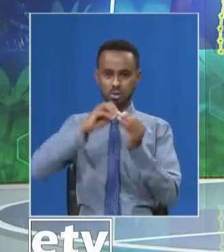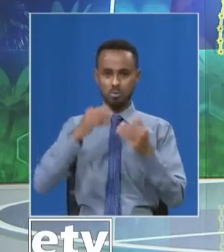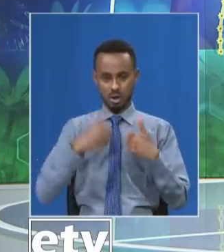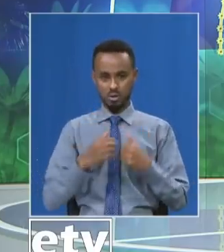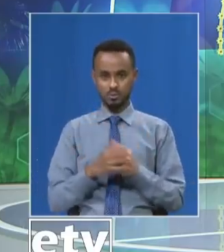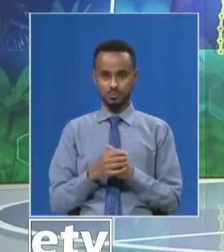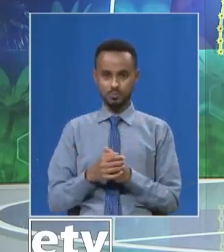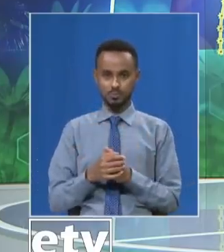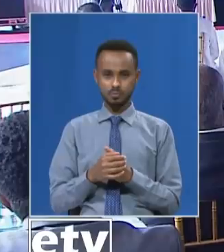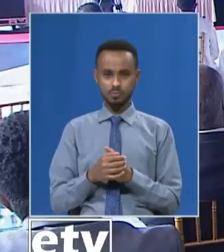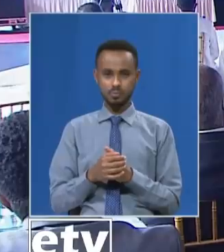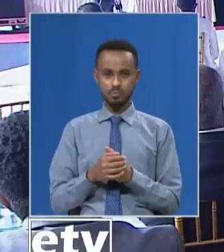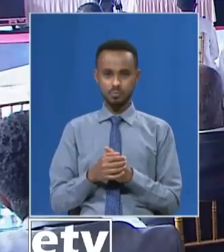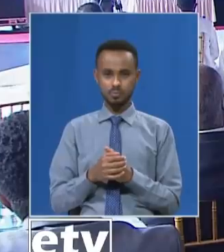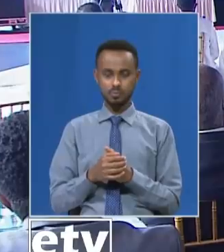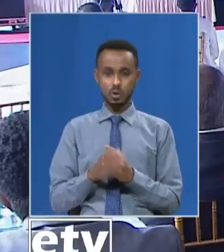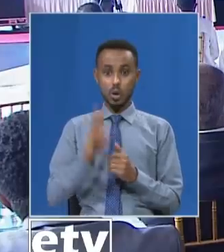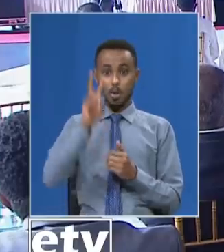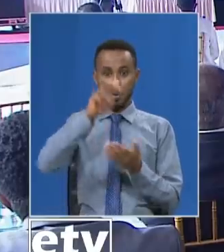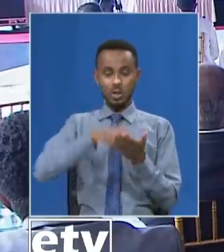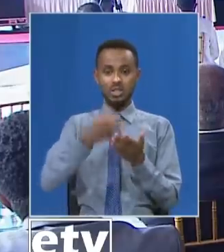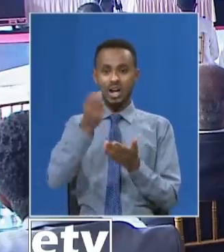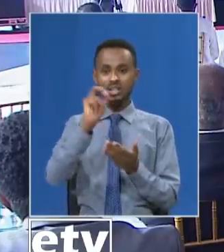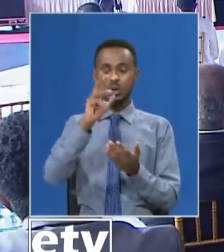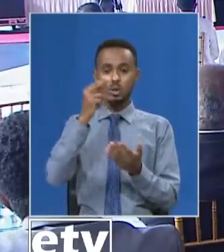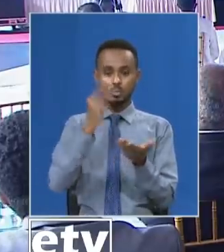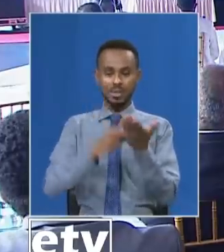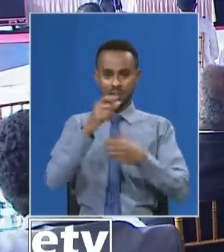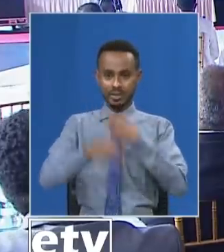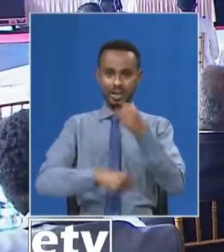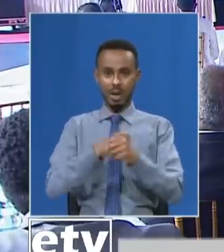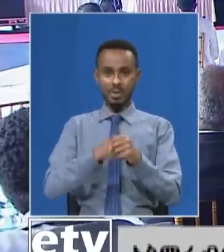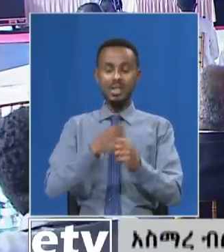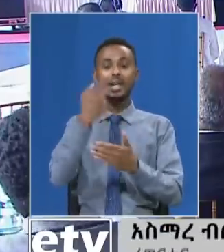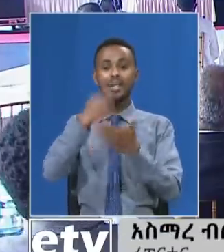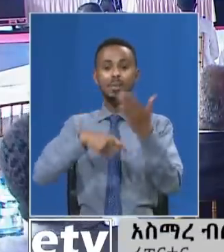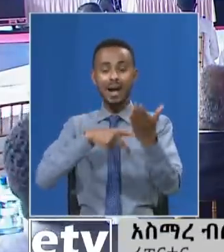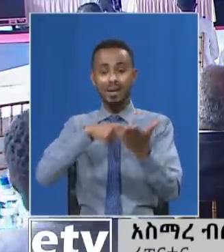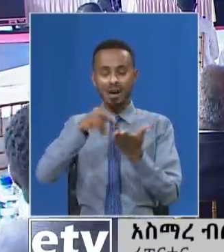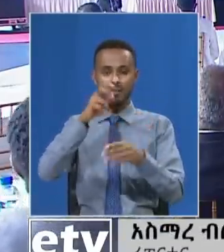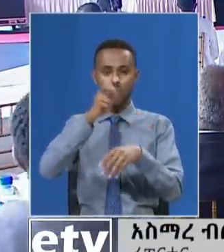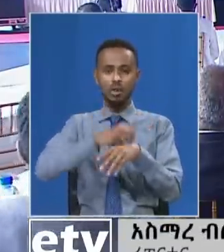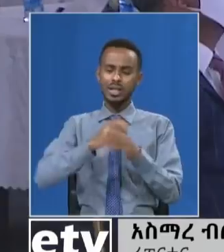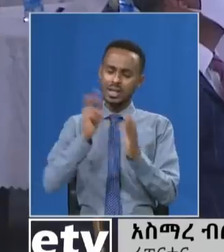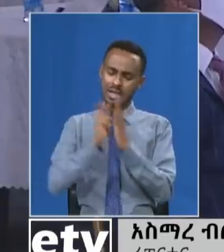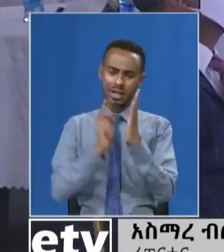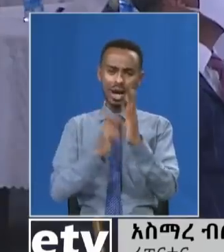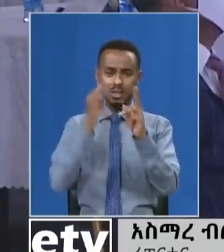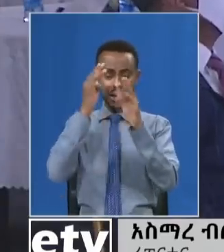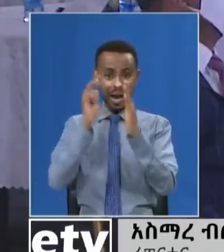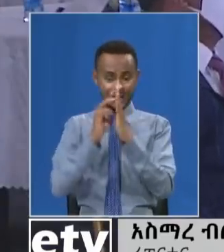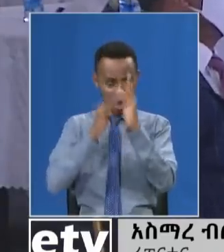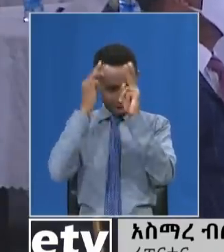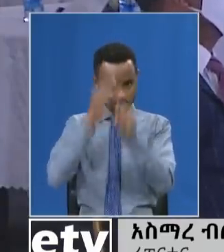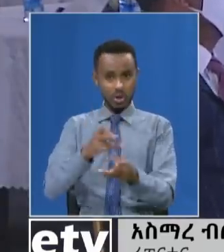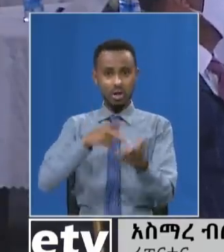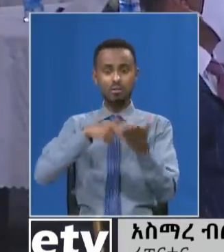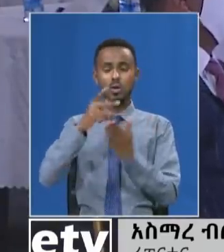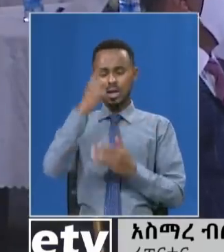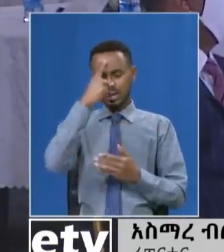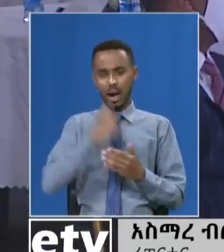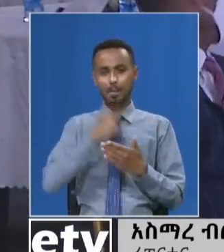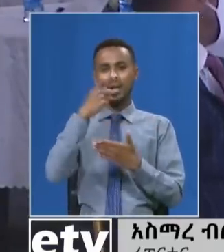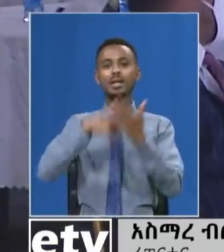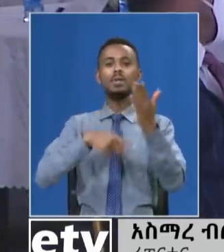ያለው በ2012 በጀት ዓመት የግብር አከፋፈል ወቅት ህግና ስርዓትን አክብረው የከፈሉ ታማኝ